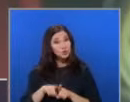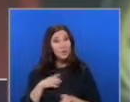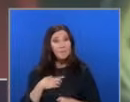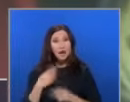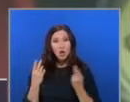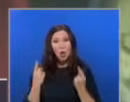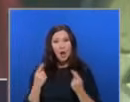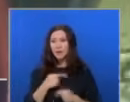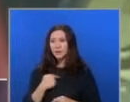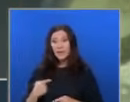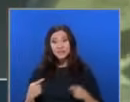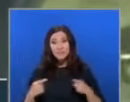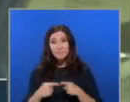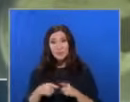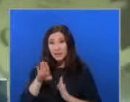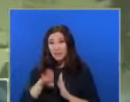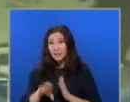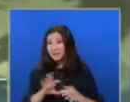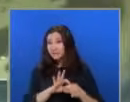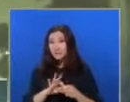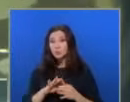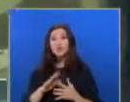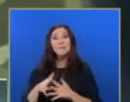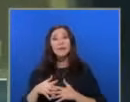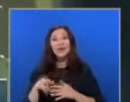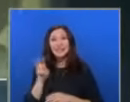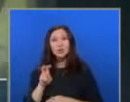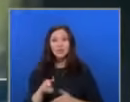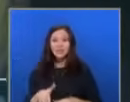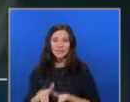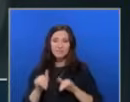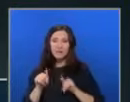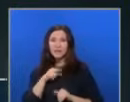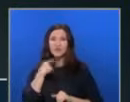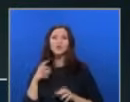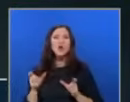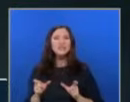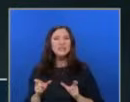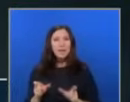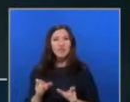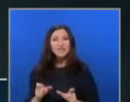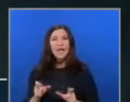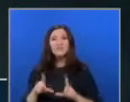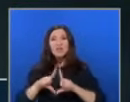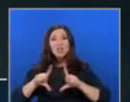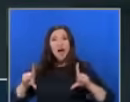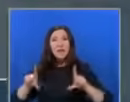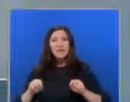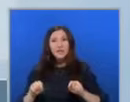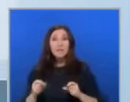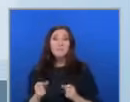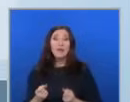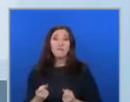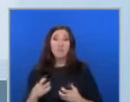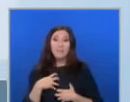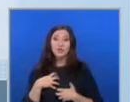Китай се стреми да намали зависимостта си от американския долар, за да избегне риск от замразяване на активи при възникване на напрежение в